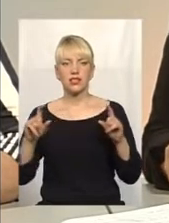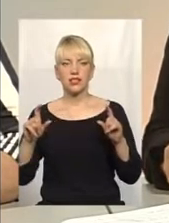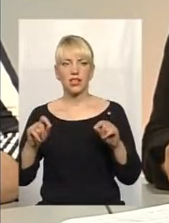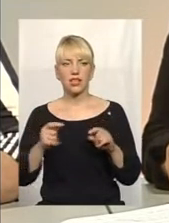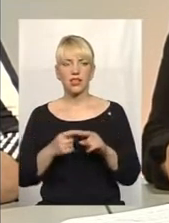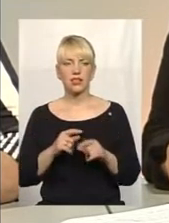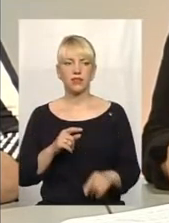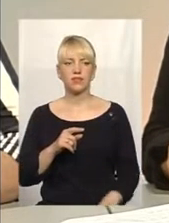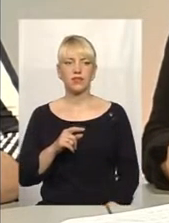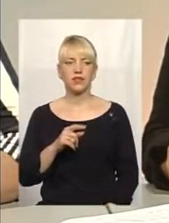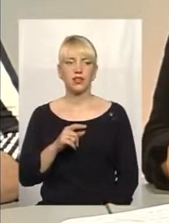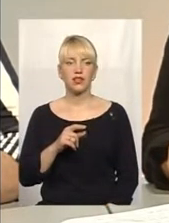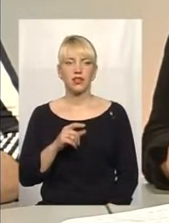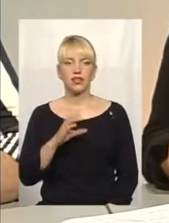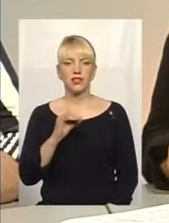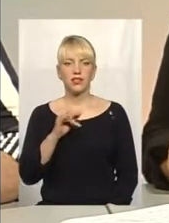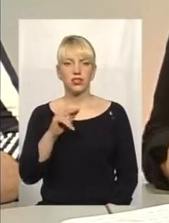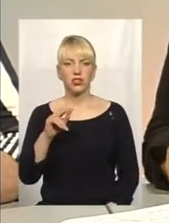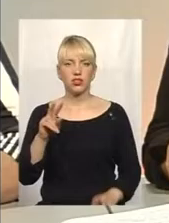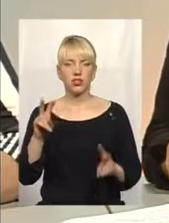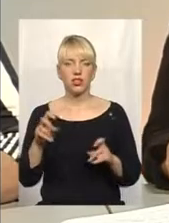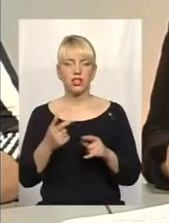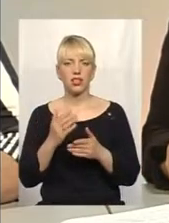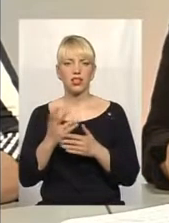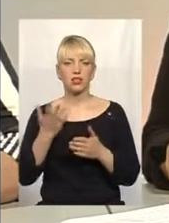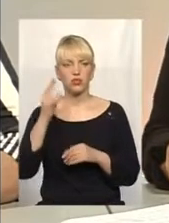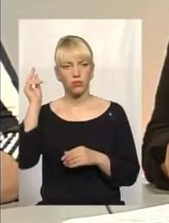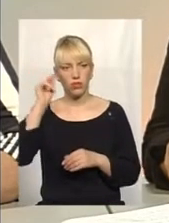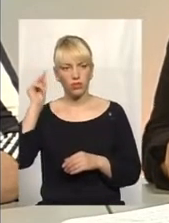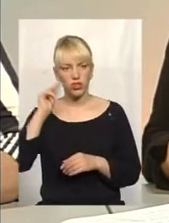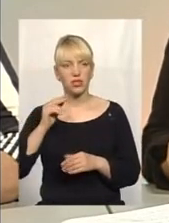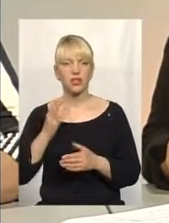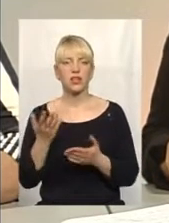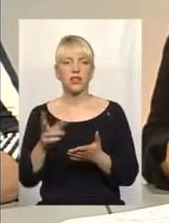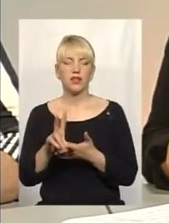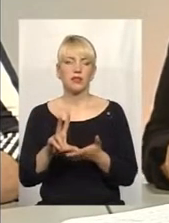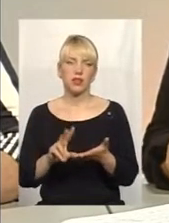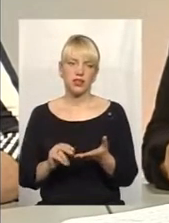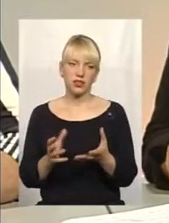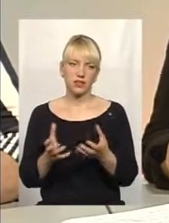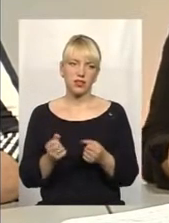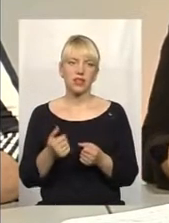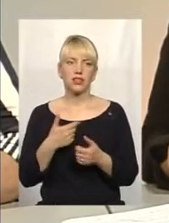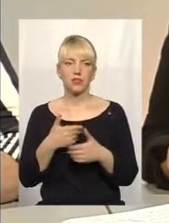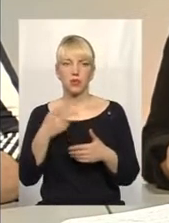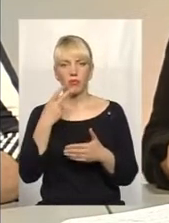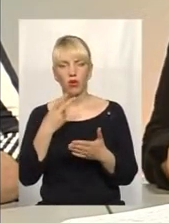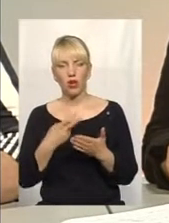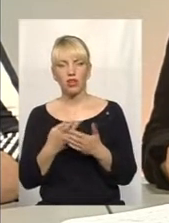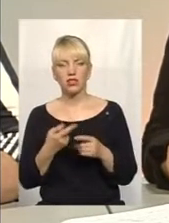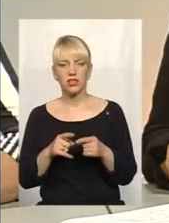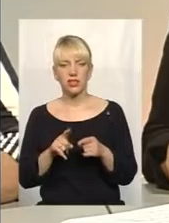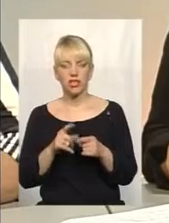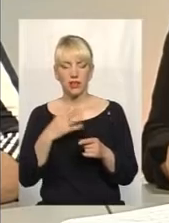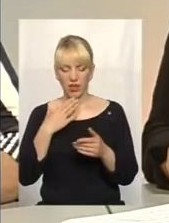Великодорогощанська Січ. Є чому повчитись, взяти приклад, і ми ну, показуємо власне їх у